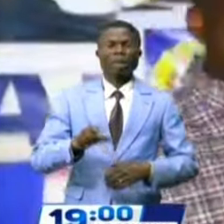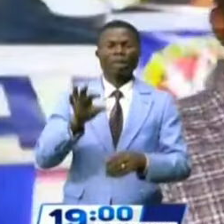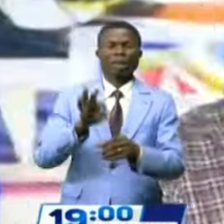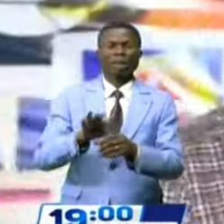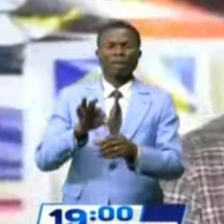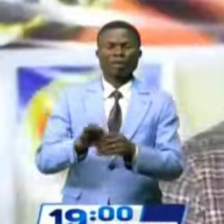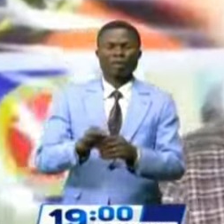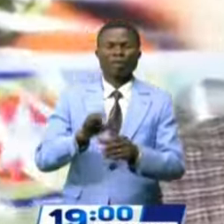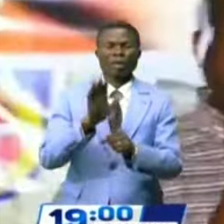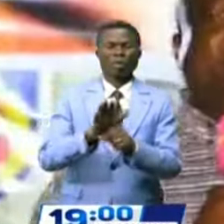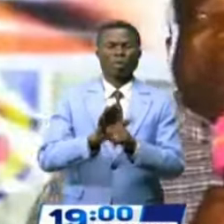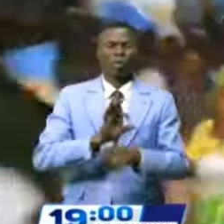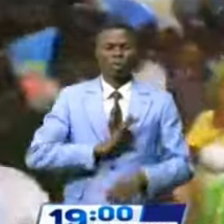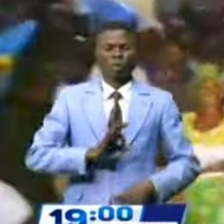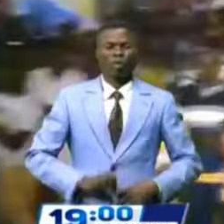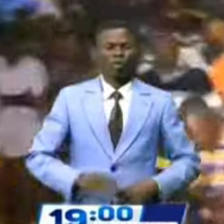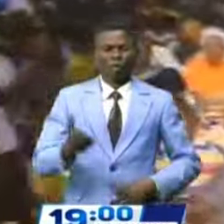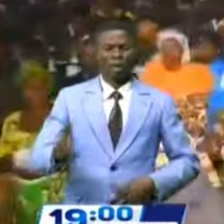personnes.